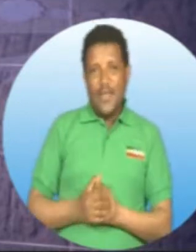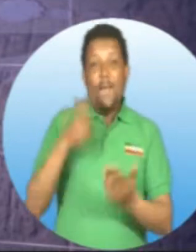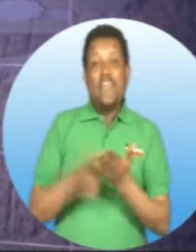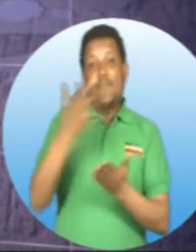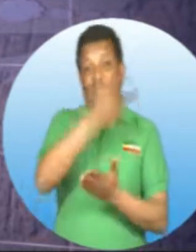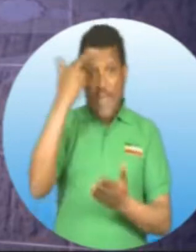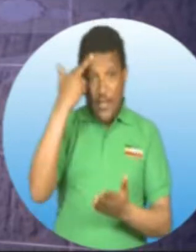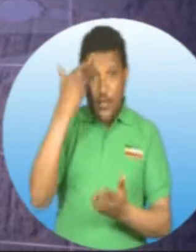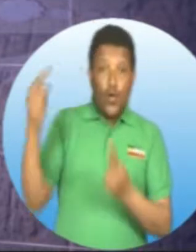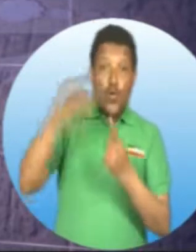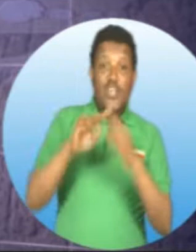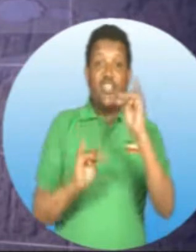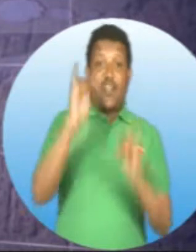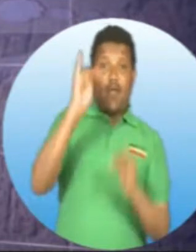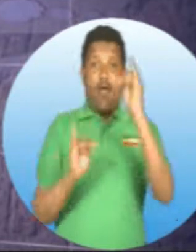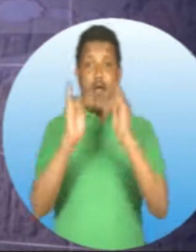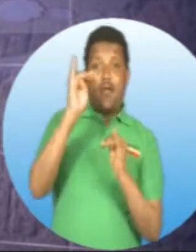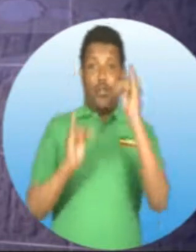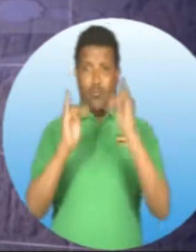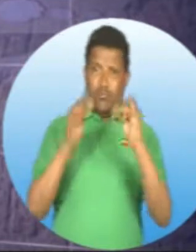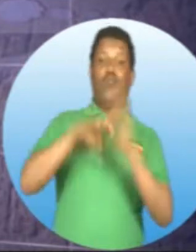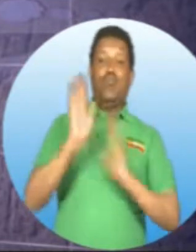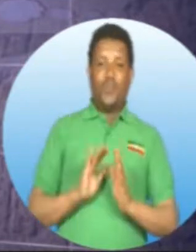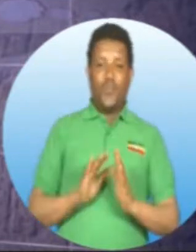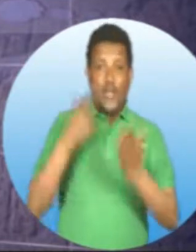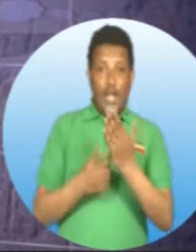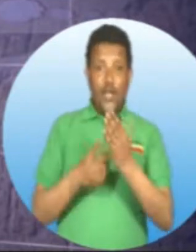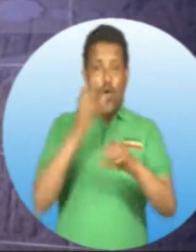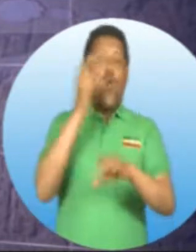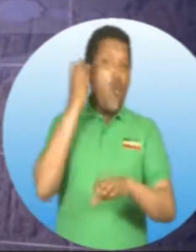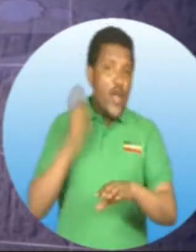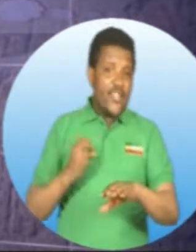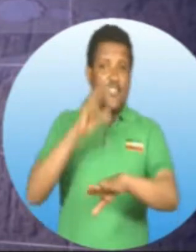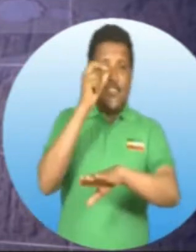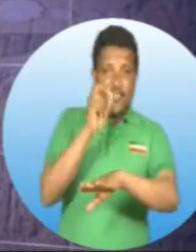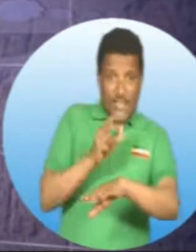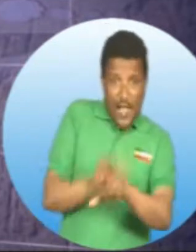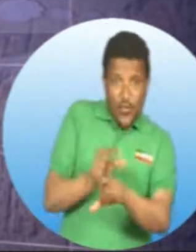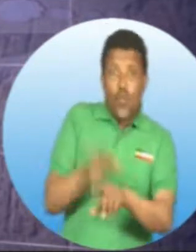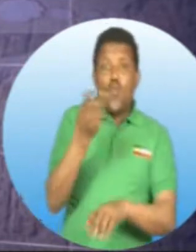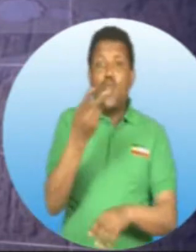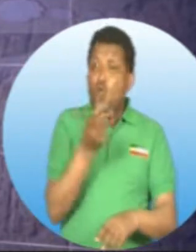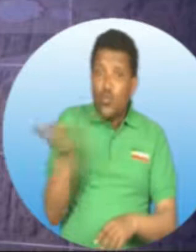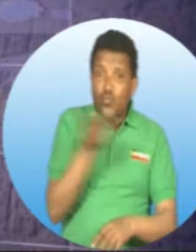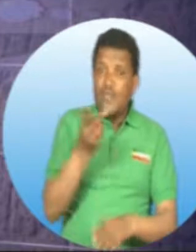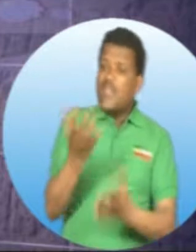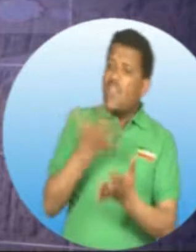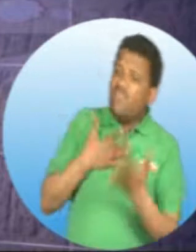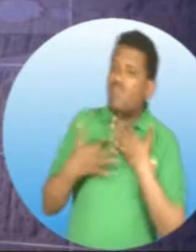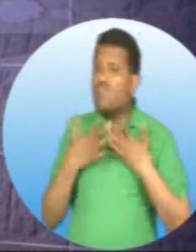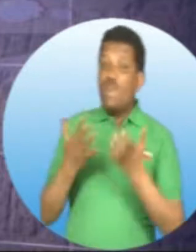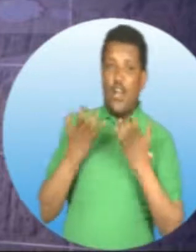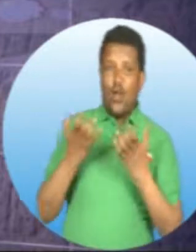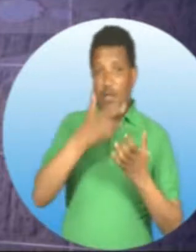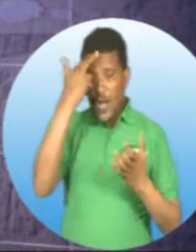ሰዓትን ለመካፈል አልቻሉም። በዚህም ምክንያት ወደ ጨረታ ይገባሉ። ይህን የወርቅ ሰዓት